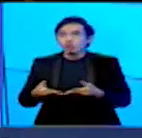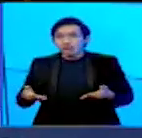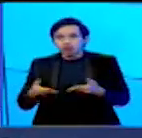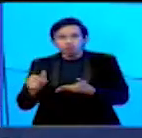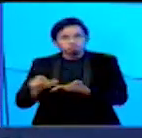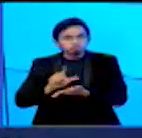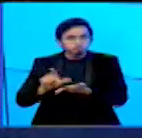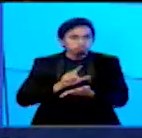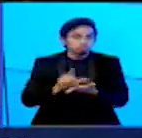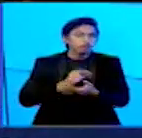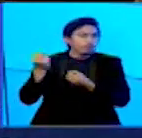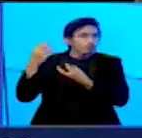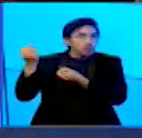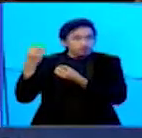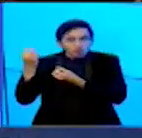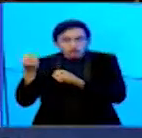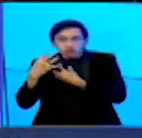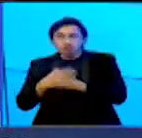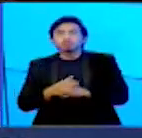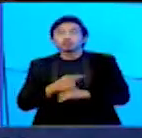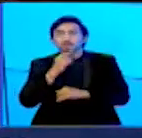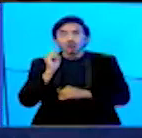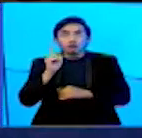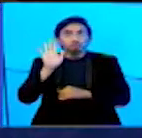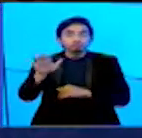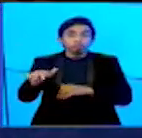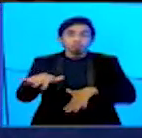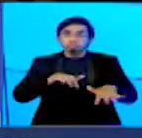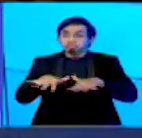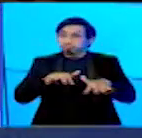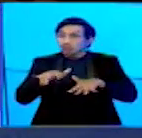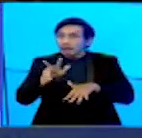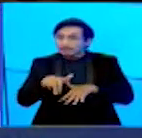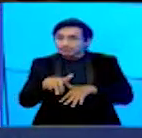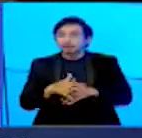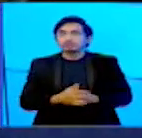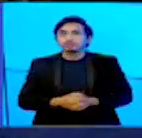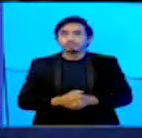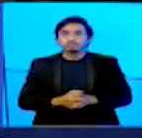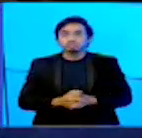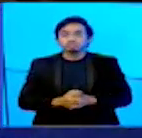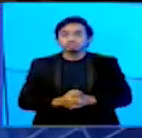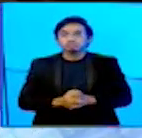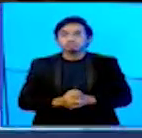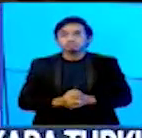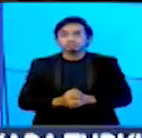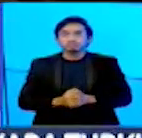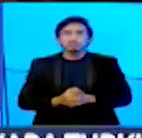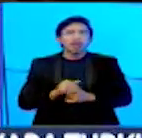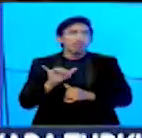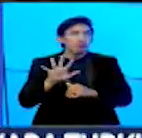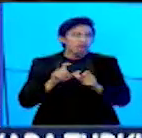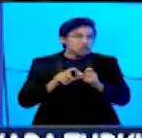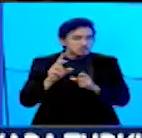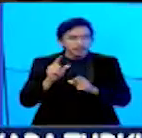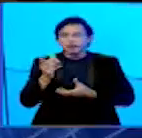ada gempa susulan dengan kekuatan 5 skala Richter naik sejauh